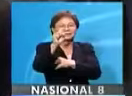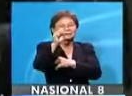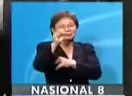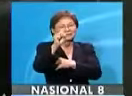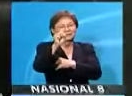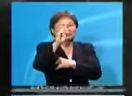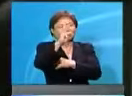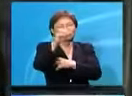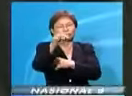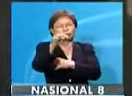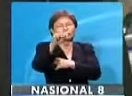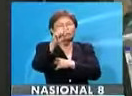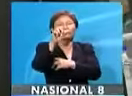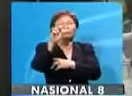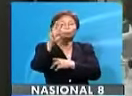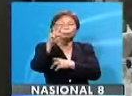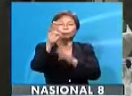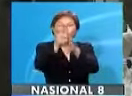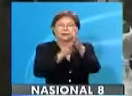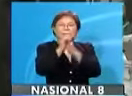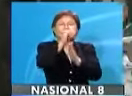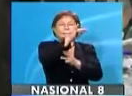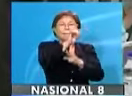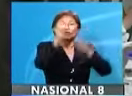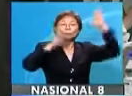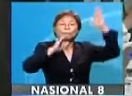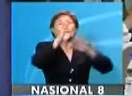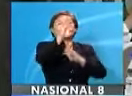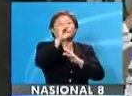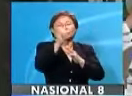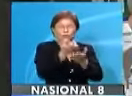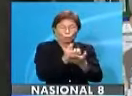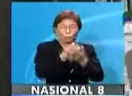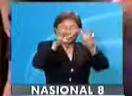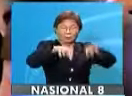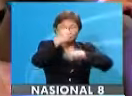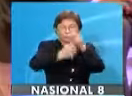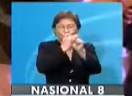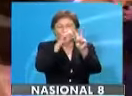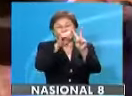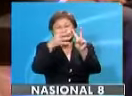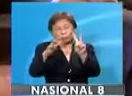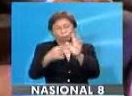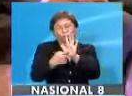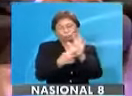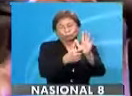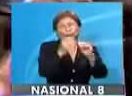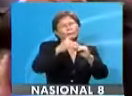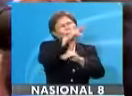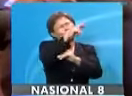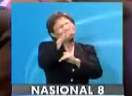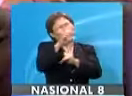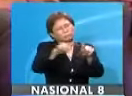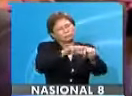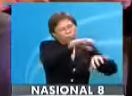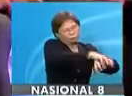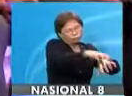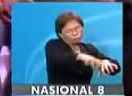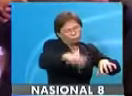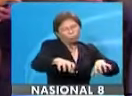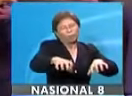r.42 bilion bioalaysia dan bioekonomi ASEAN 2015 menyaksikan lebih 200 tapak pameran